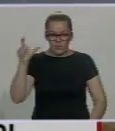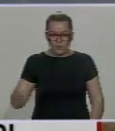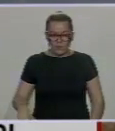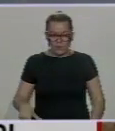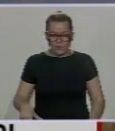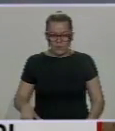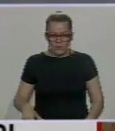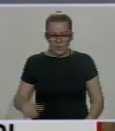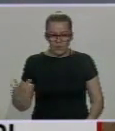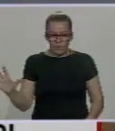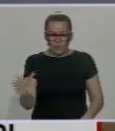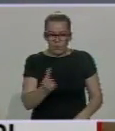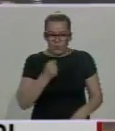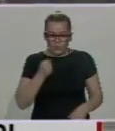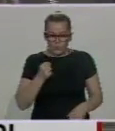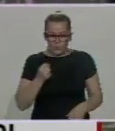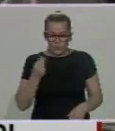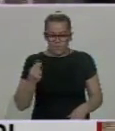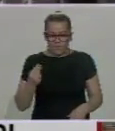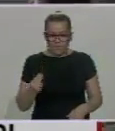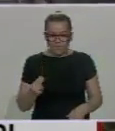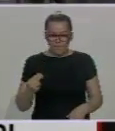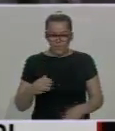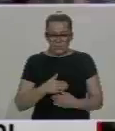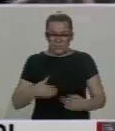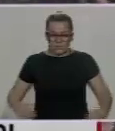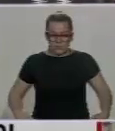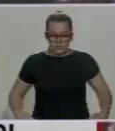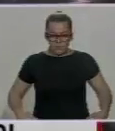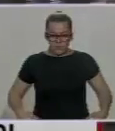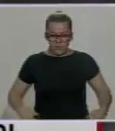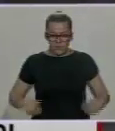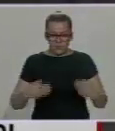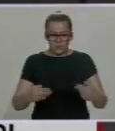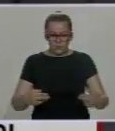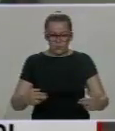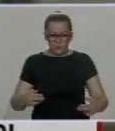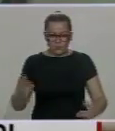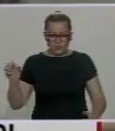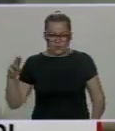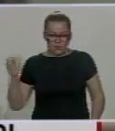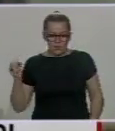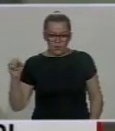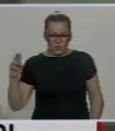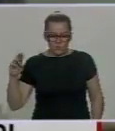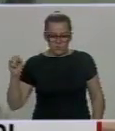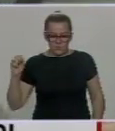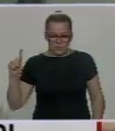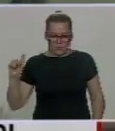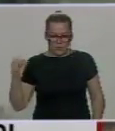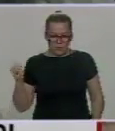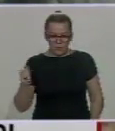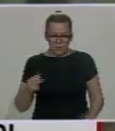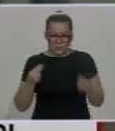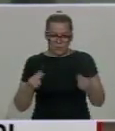zile, producțiile creșteau cu cel puțin 15%. În Mehedinți a început deja recoltatul cerealelor. Dacă la orz, ovăz și grâu lucrurile